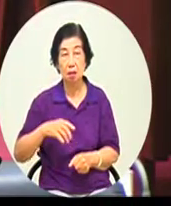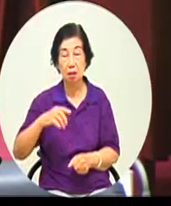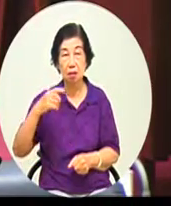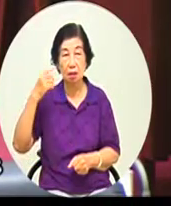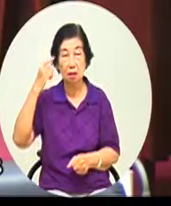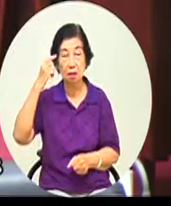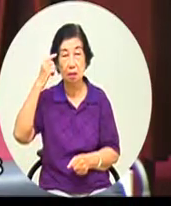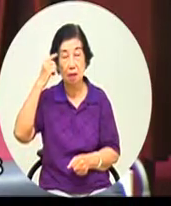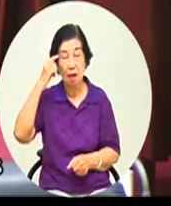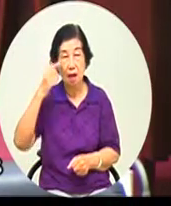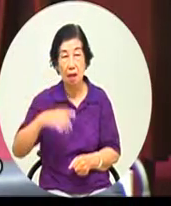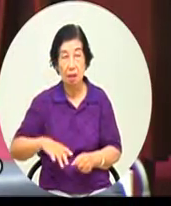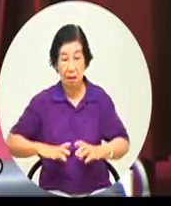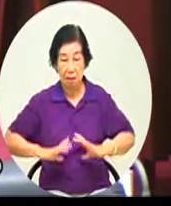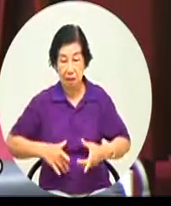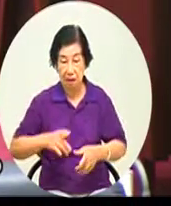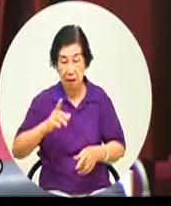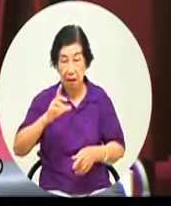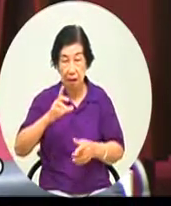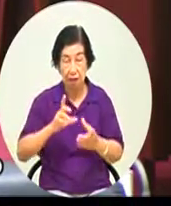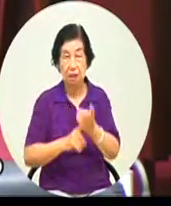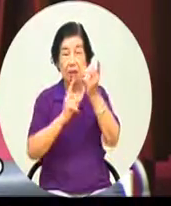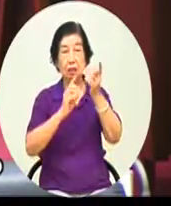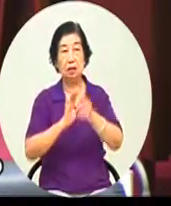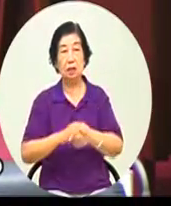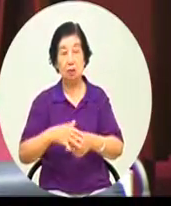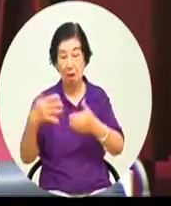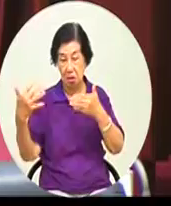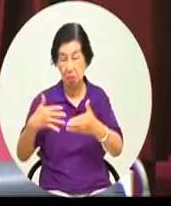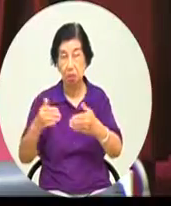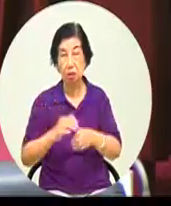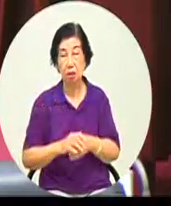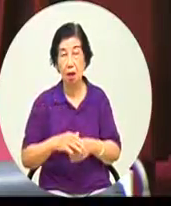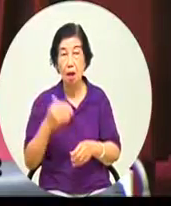牌，所以犯罪几乎无罪化。